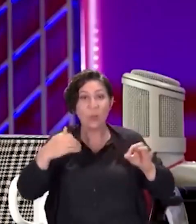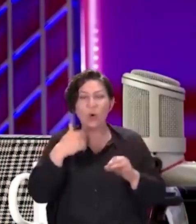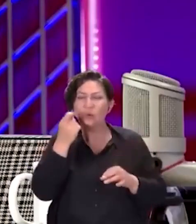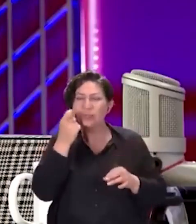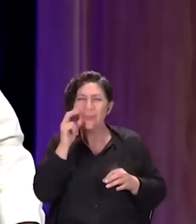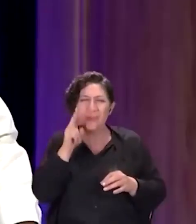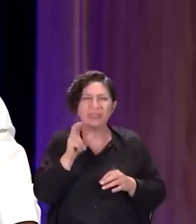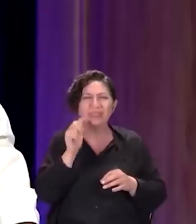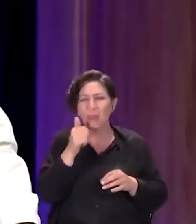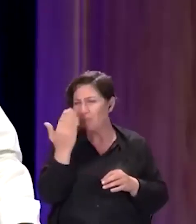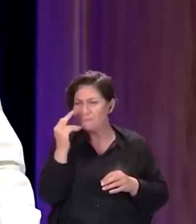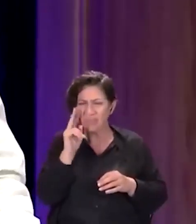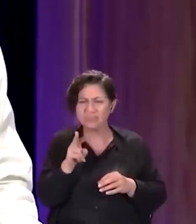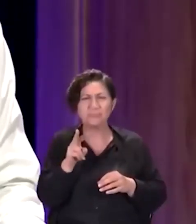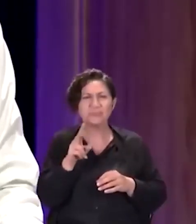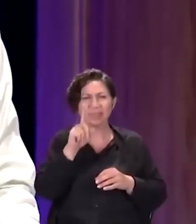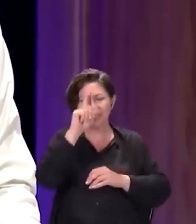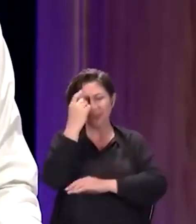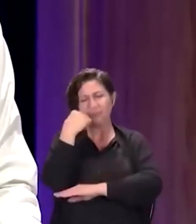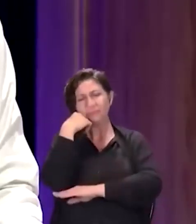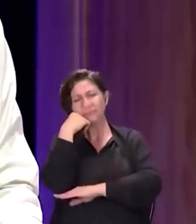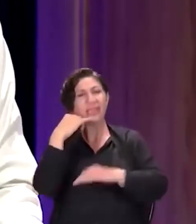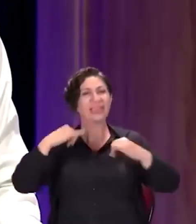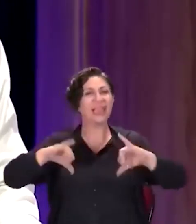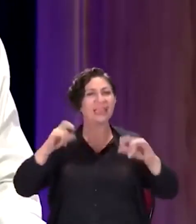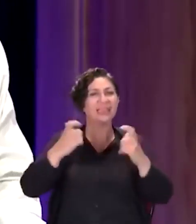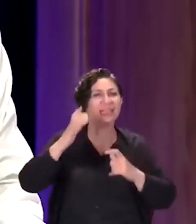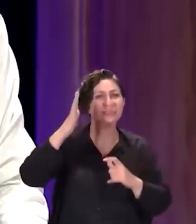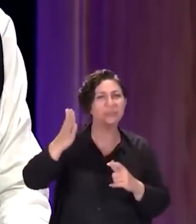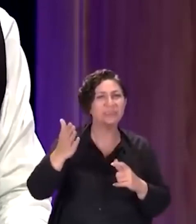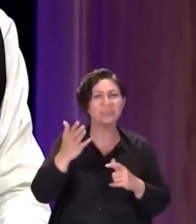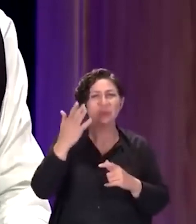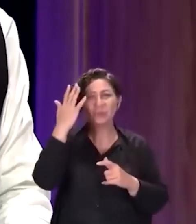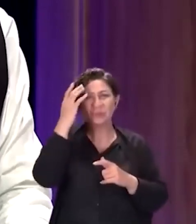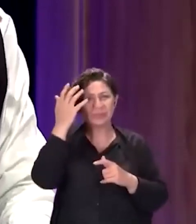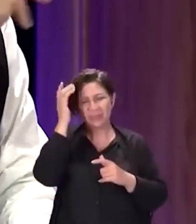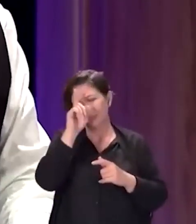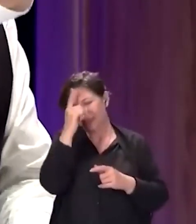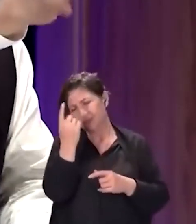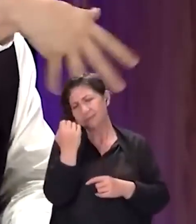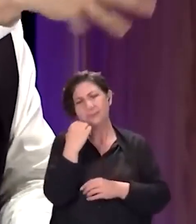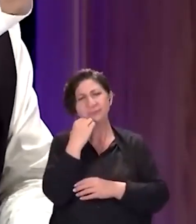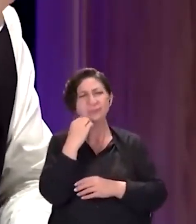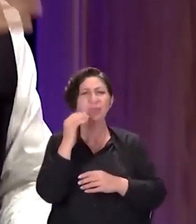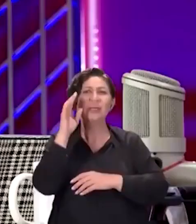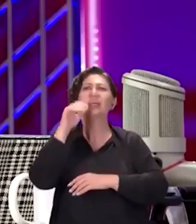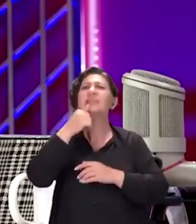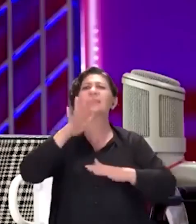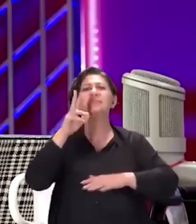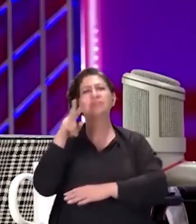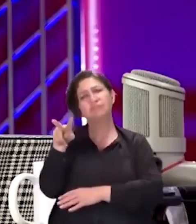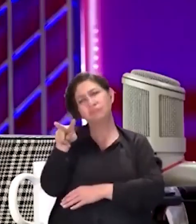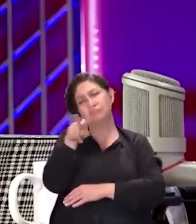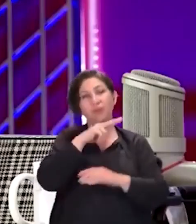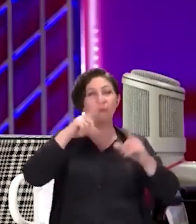var acaba? Ne zaman evet baktım? Bir böyle bir yalnız başına bir tatil yerine gitmişsin de hep böyle yalnız... İşte ufka bakarken